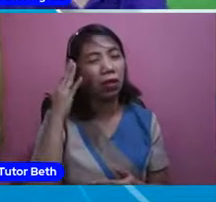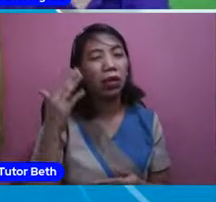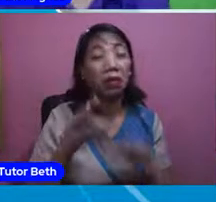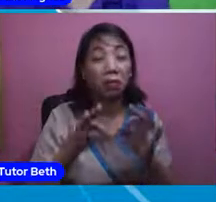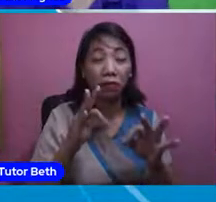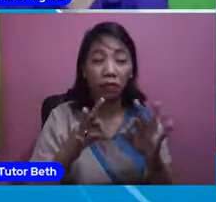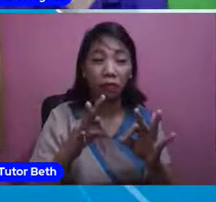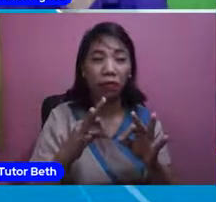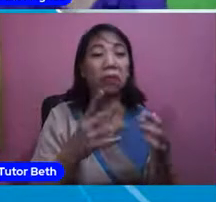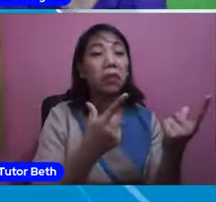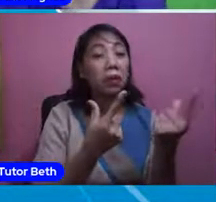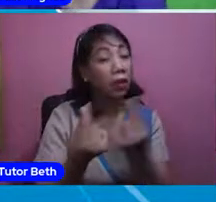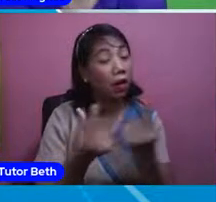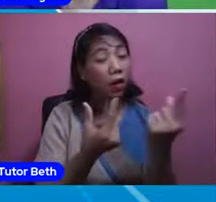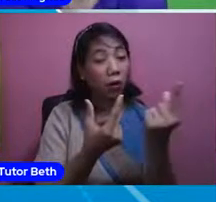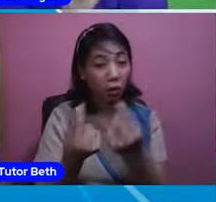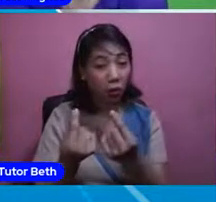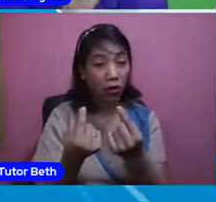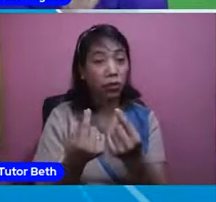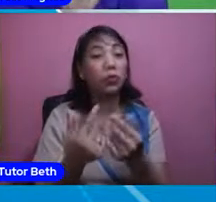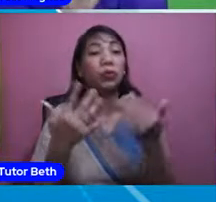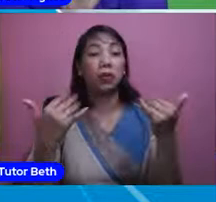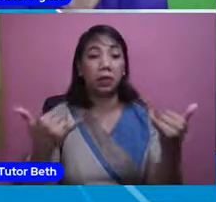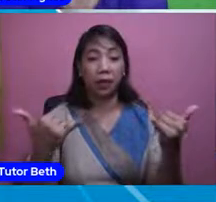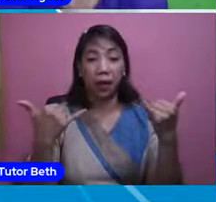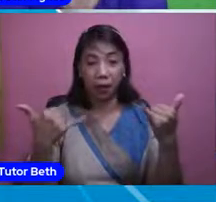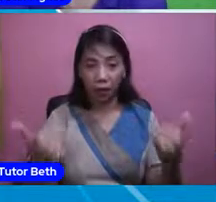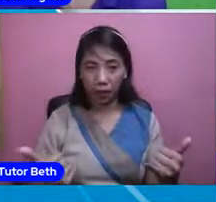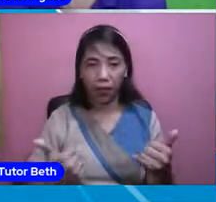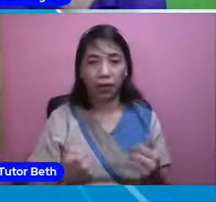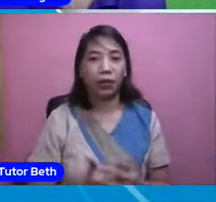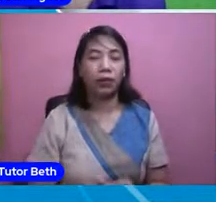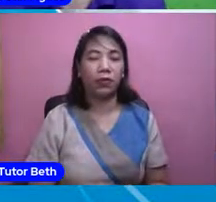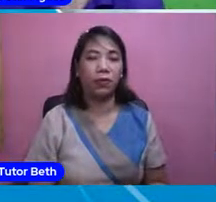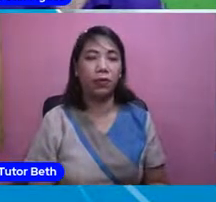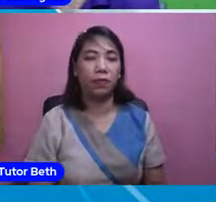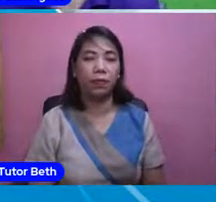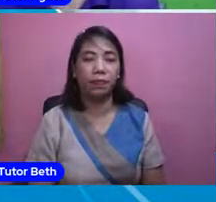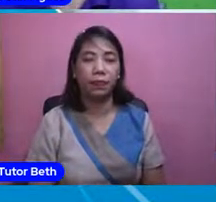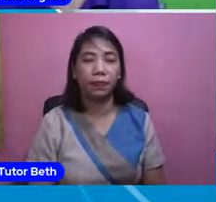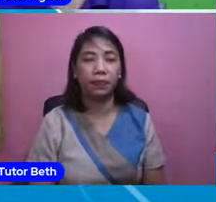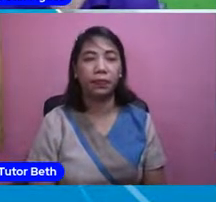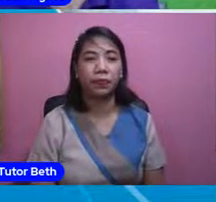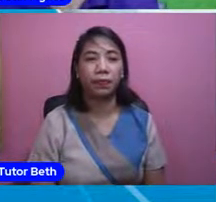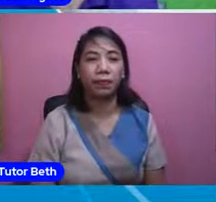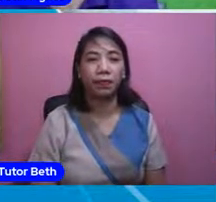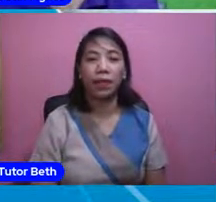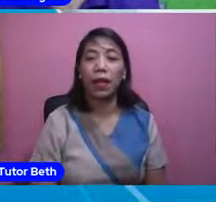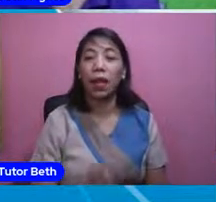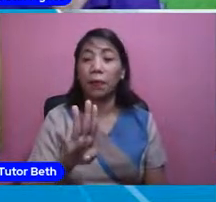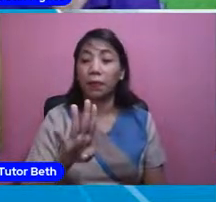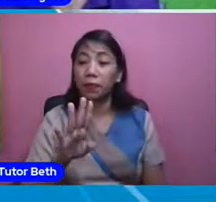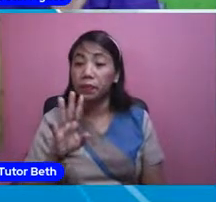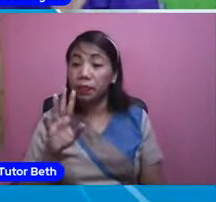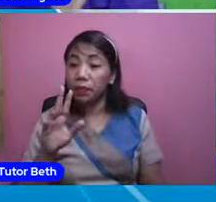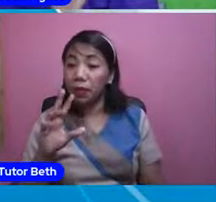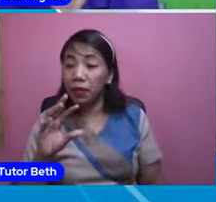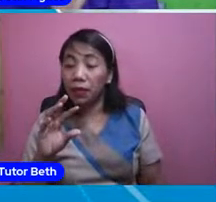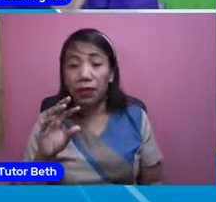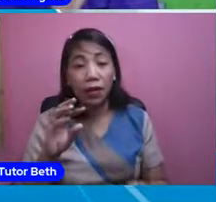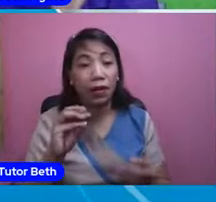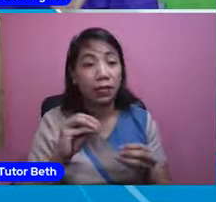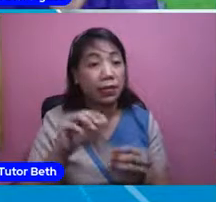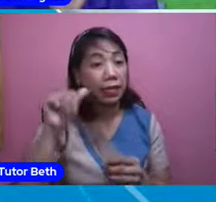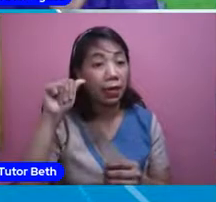At naranasan din ng inyong magulang kapatid. Okay, si Emanuel, tama. Si Aaron,